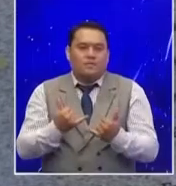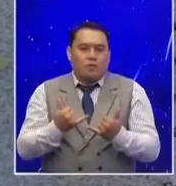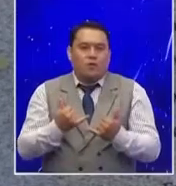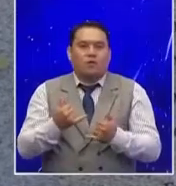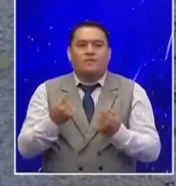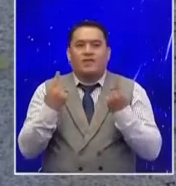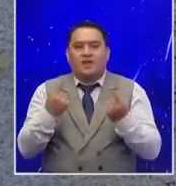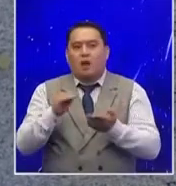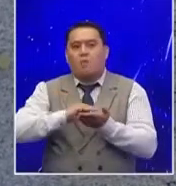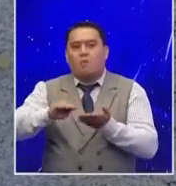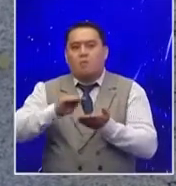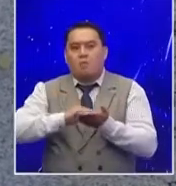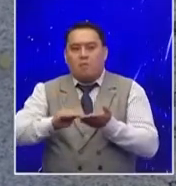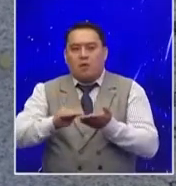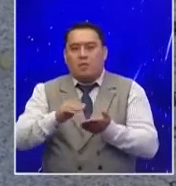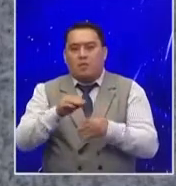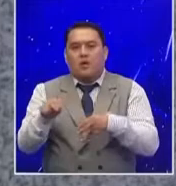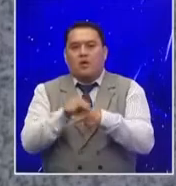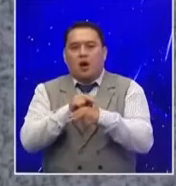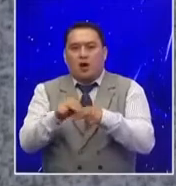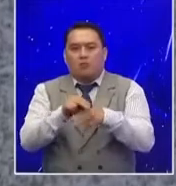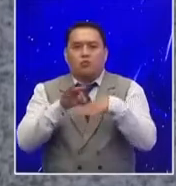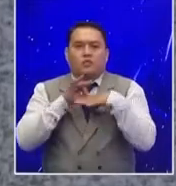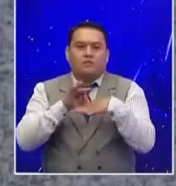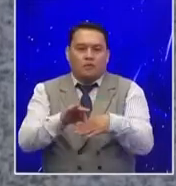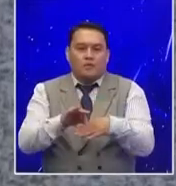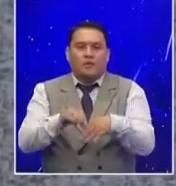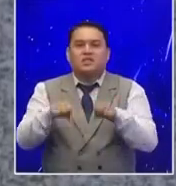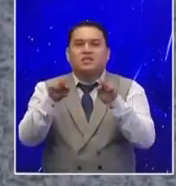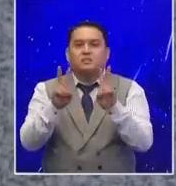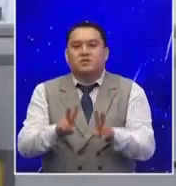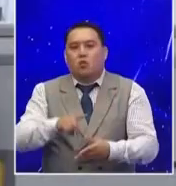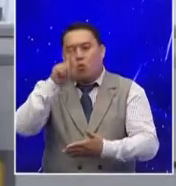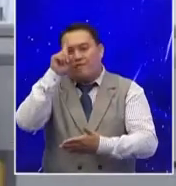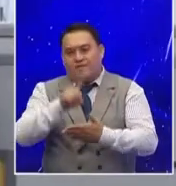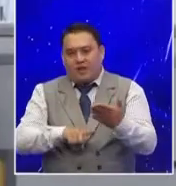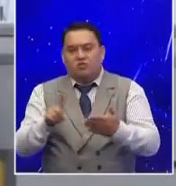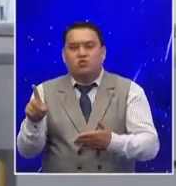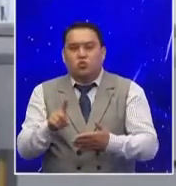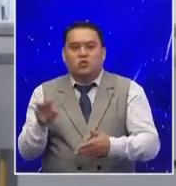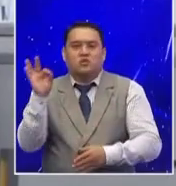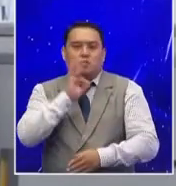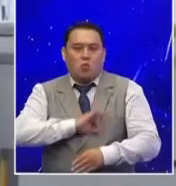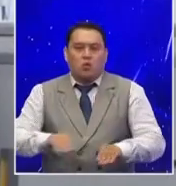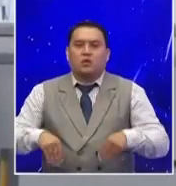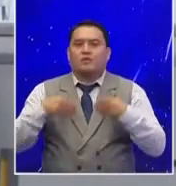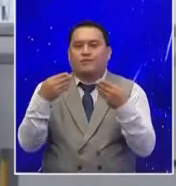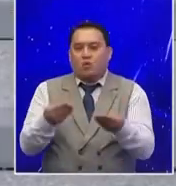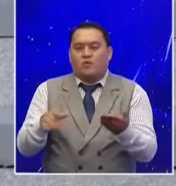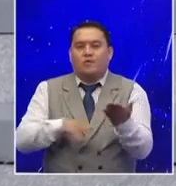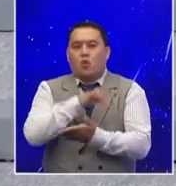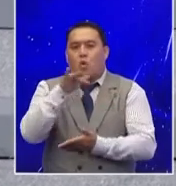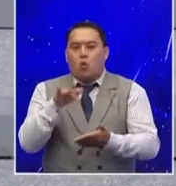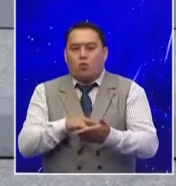юбилея великого писателя мавзолей проходит полную реконструкцию. Специалисты уверяют, что ввод в эксплуатацию достопримечательности